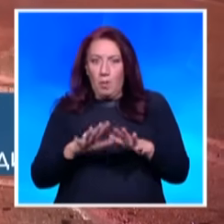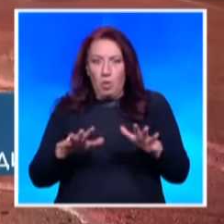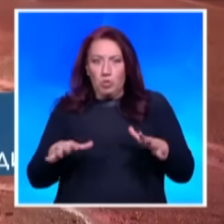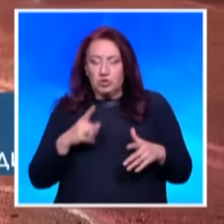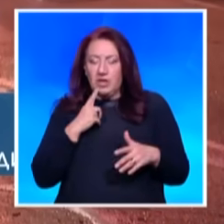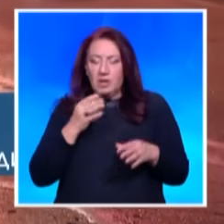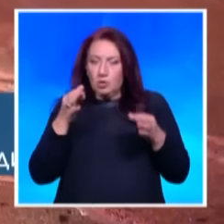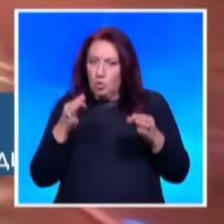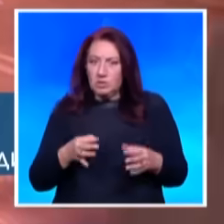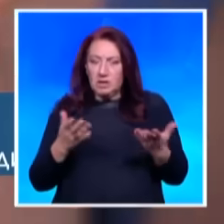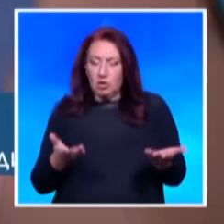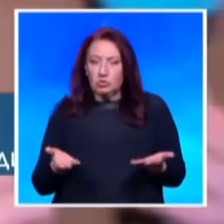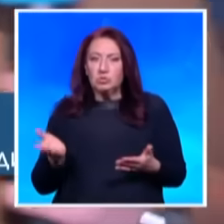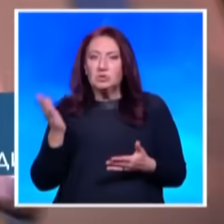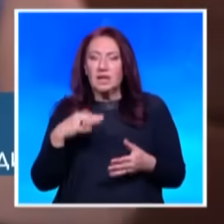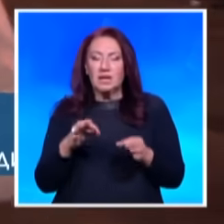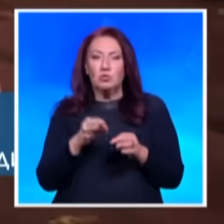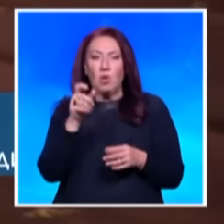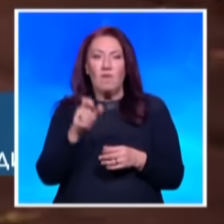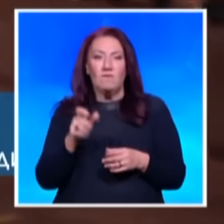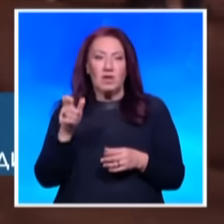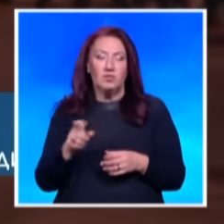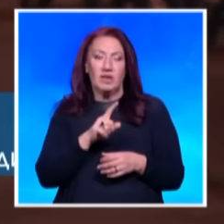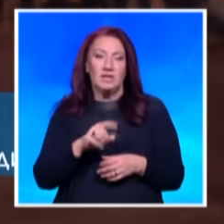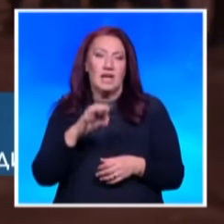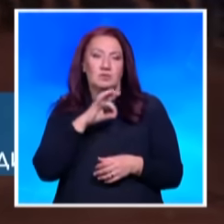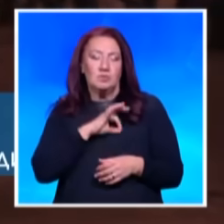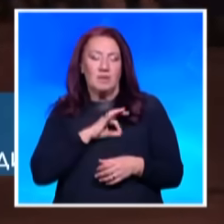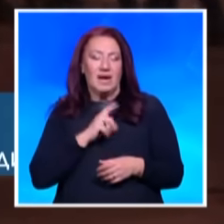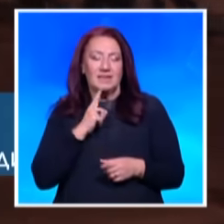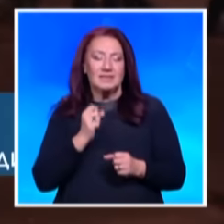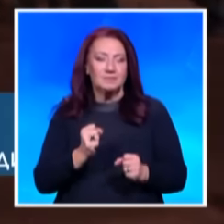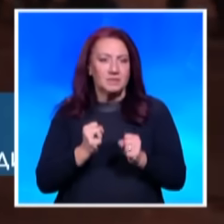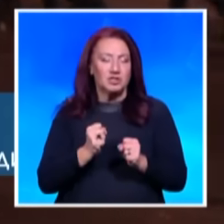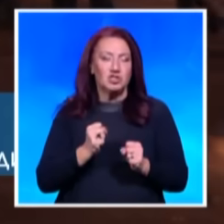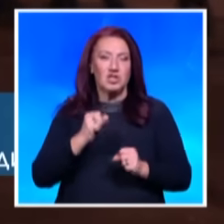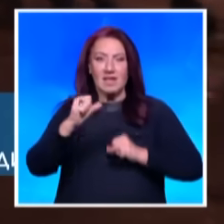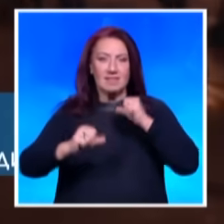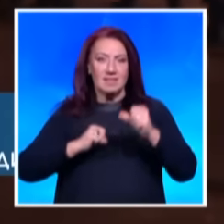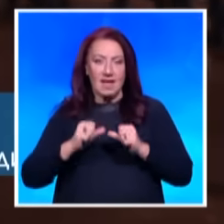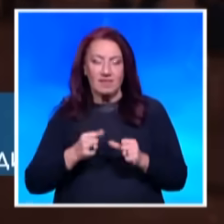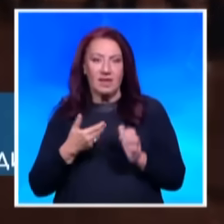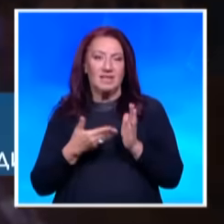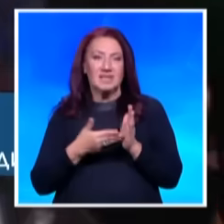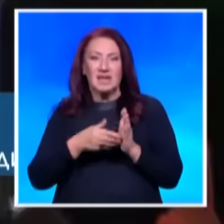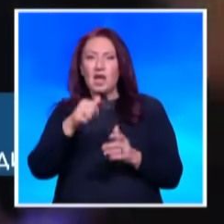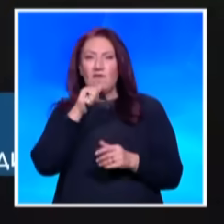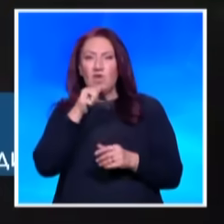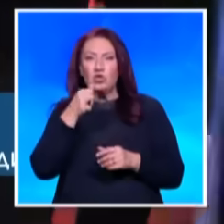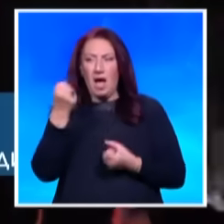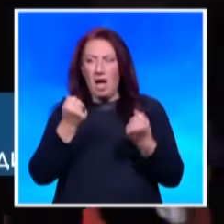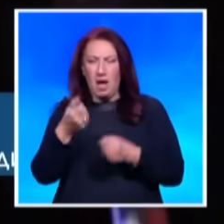като феновете не успяха да издържат нервите си след второто оръдие, но разбира се, пък и полицаите